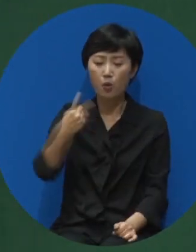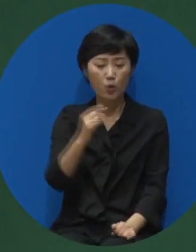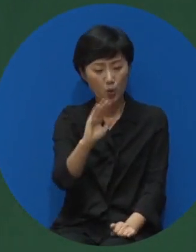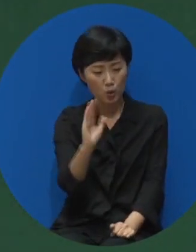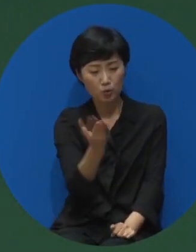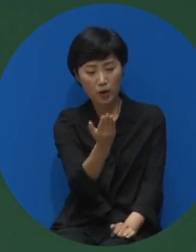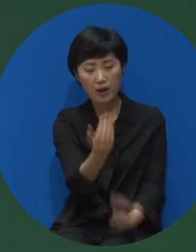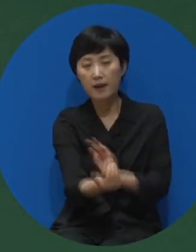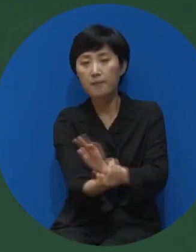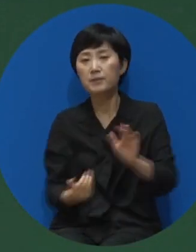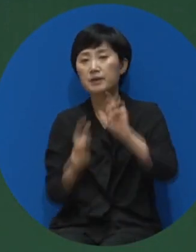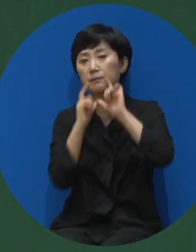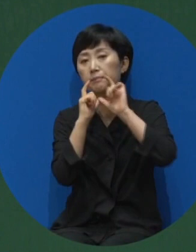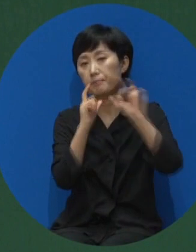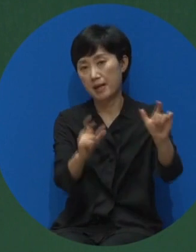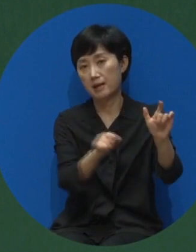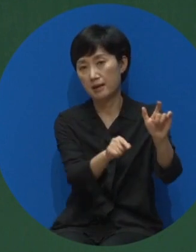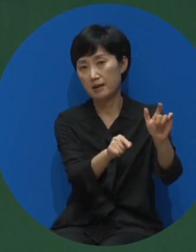것은